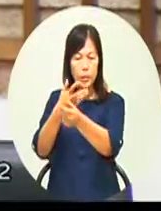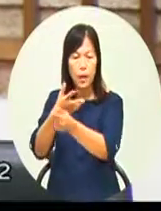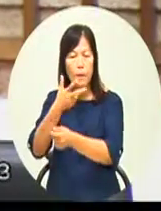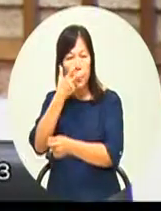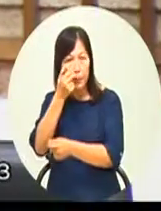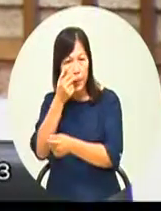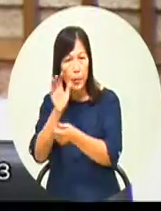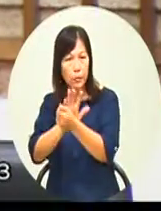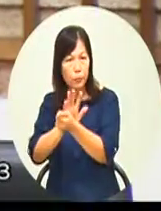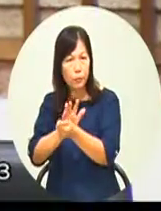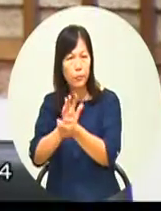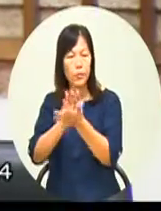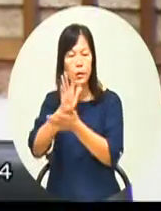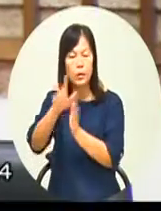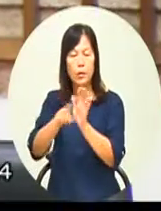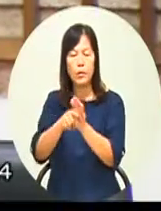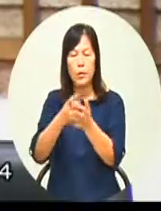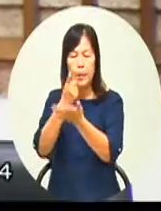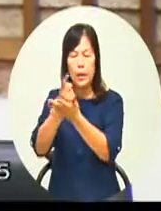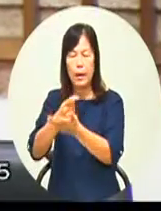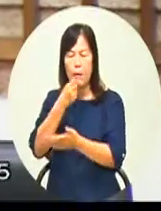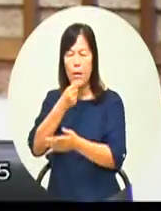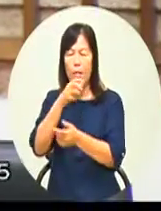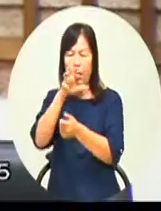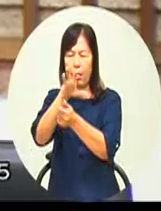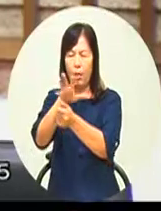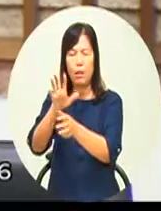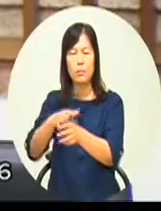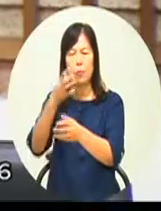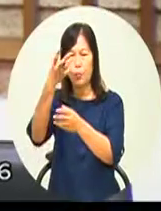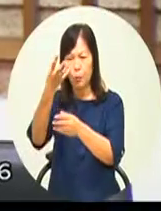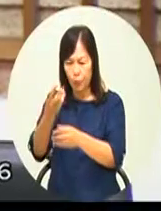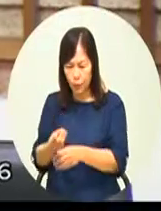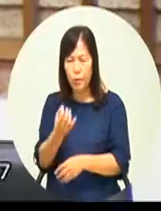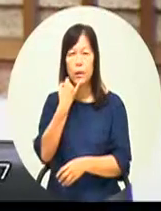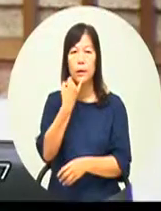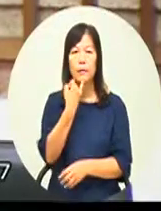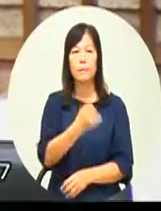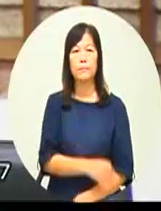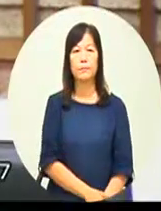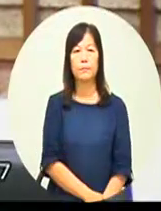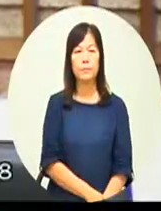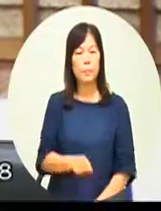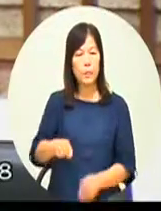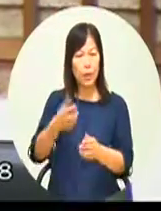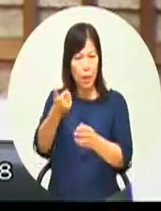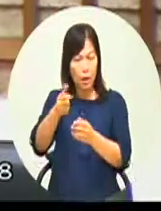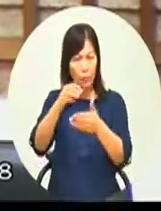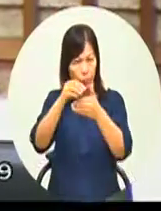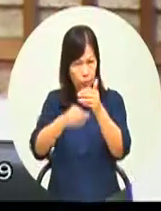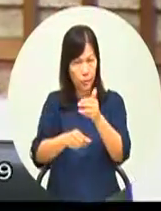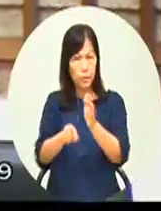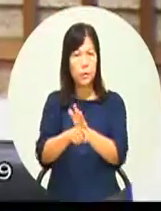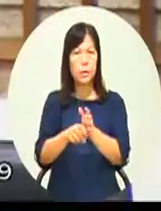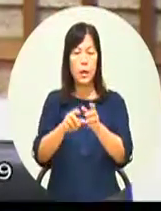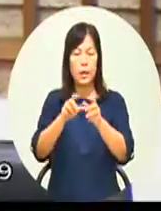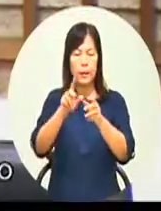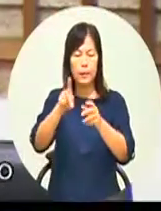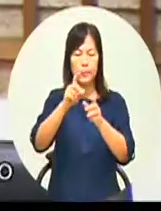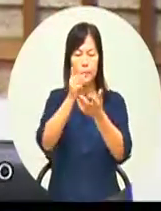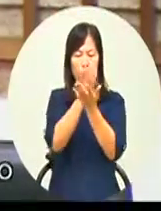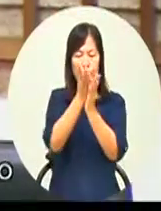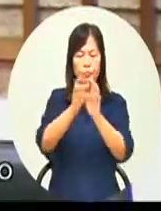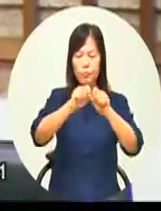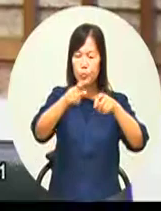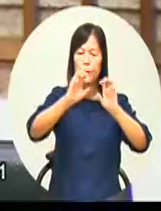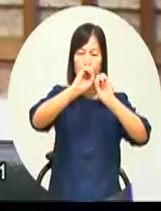之后，我想可以降低这些民怨。但是同时你有这么好的一个政策的时候，你一定要透过各项的管道让